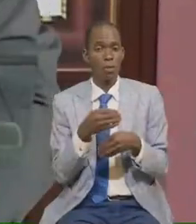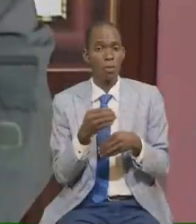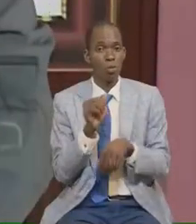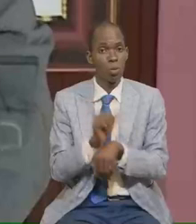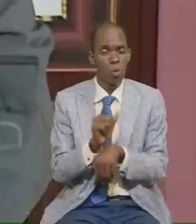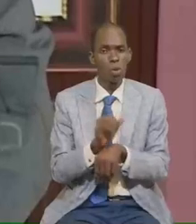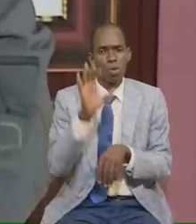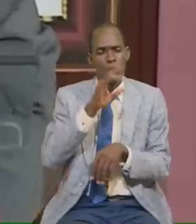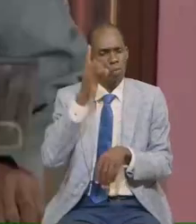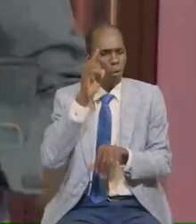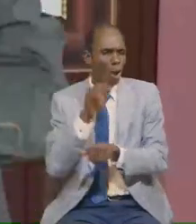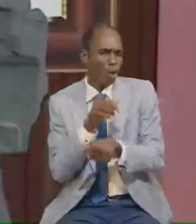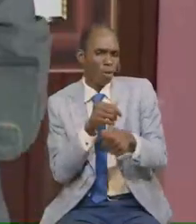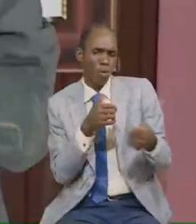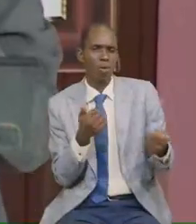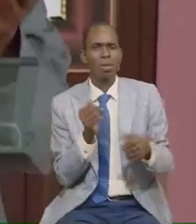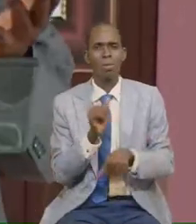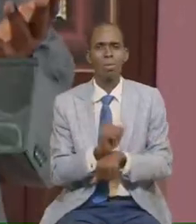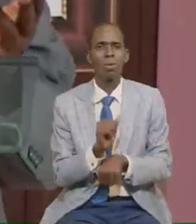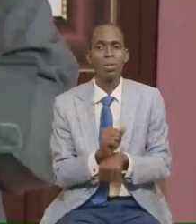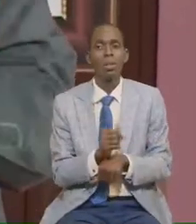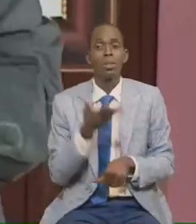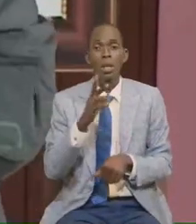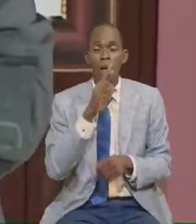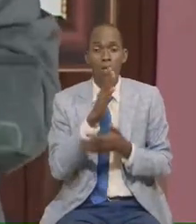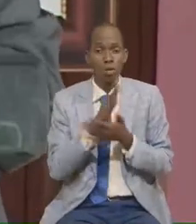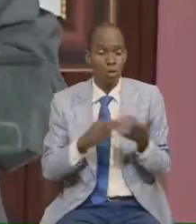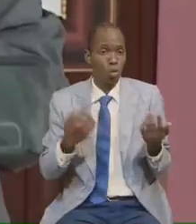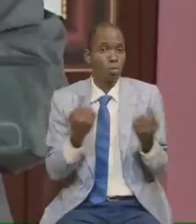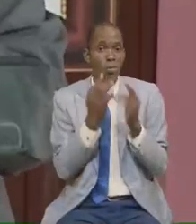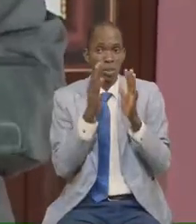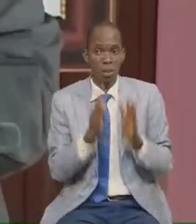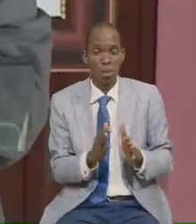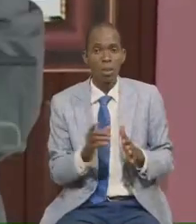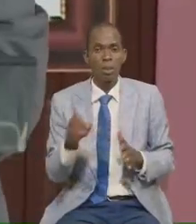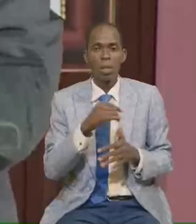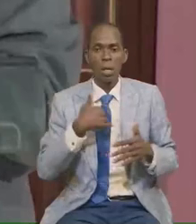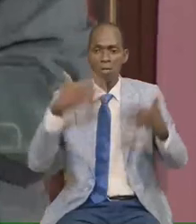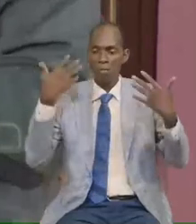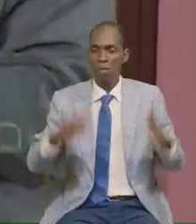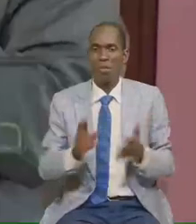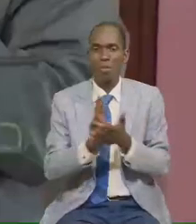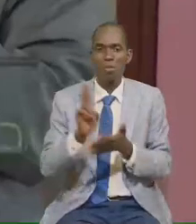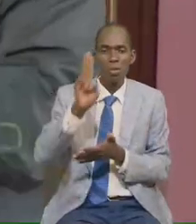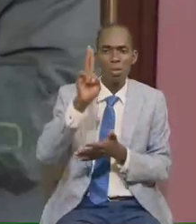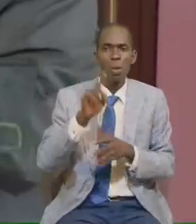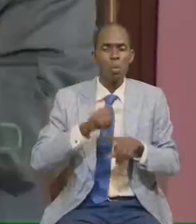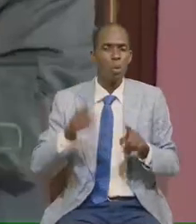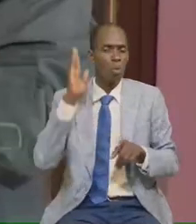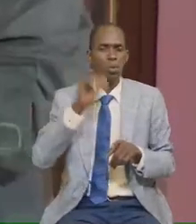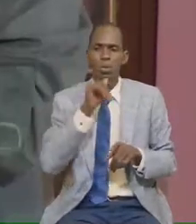manuel des incroyants qui sont des diplômés mais qu'il reste pas oisif